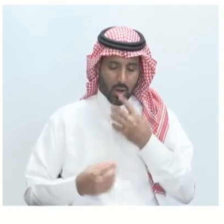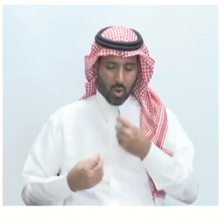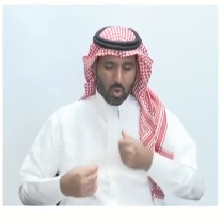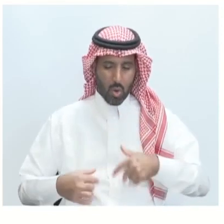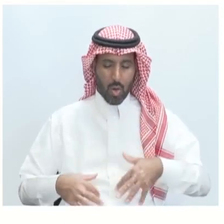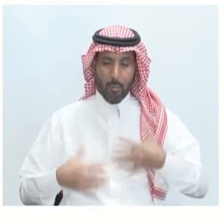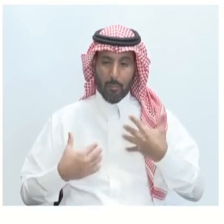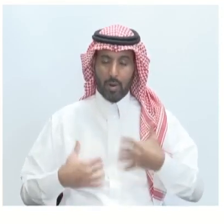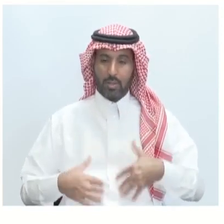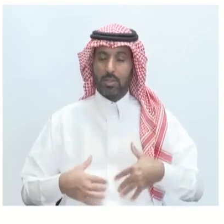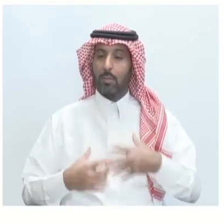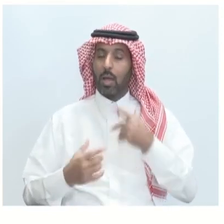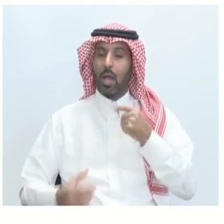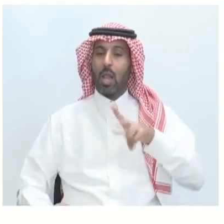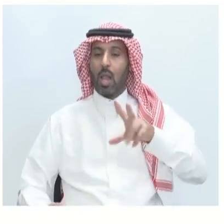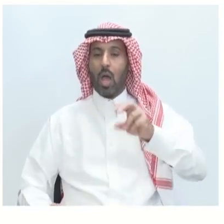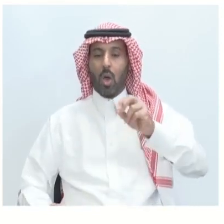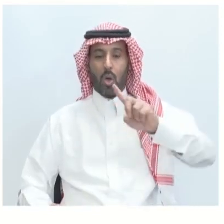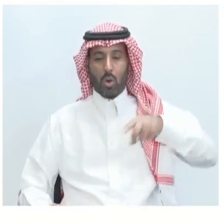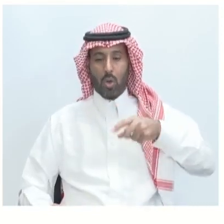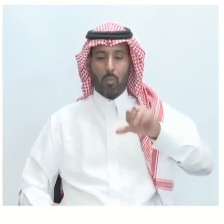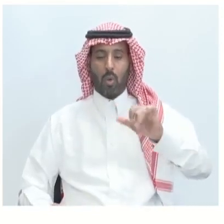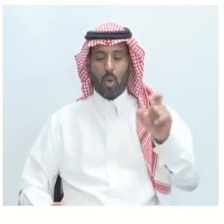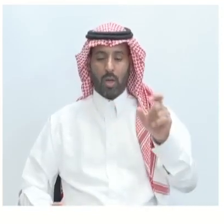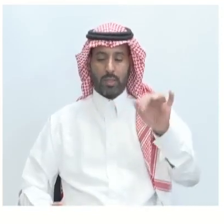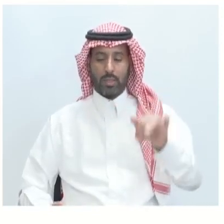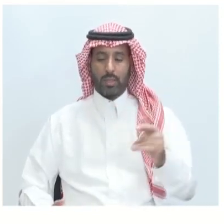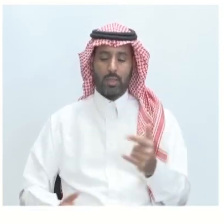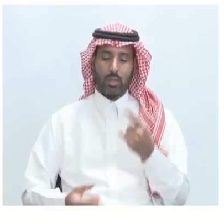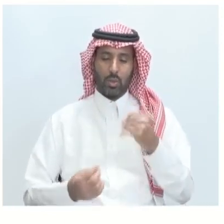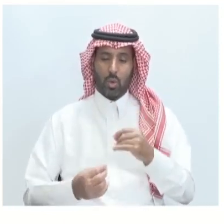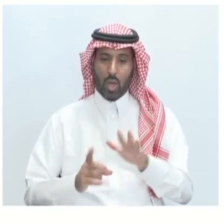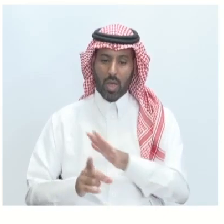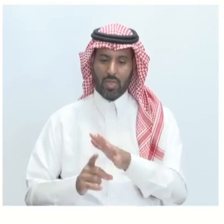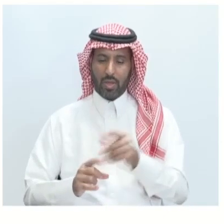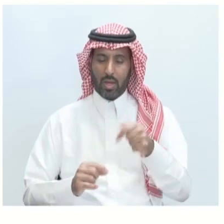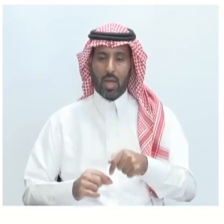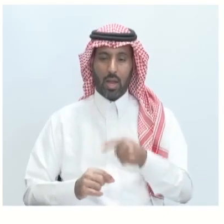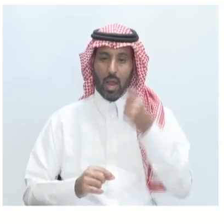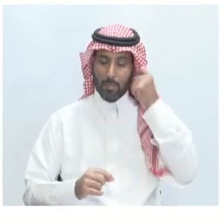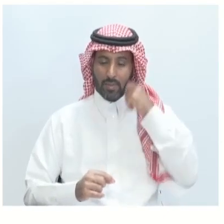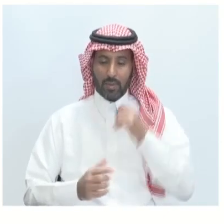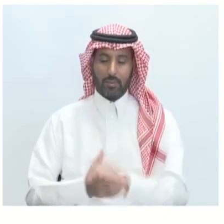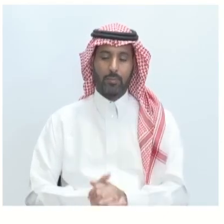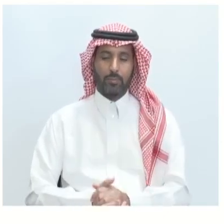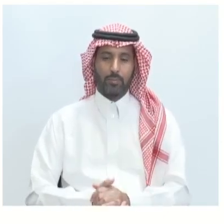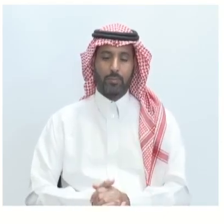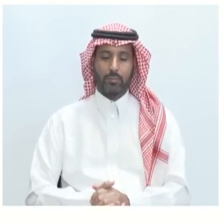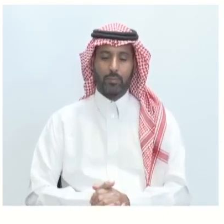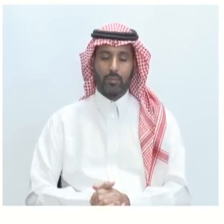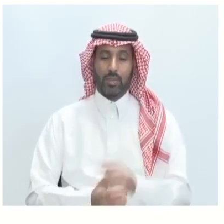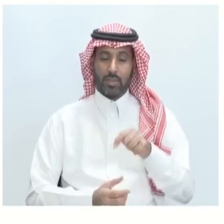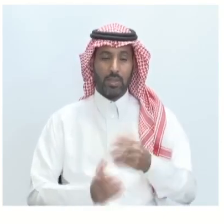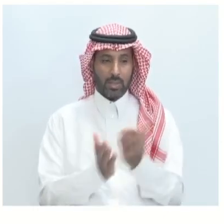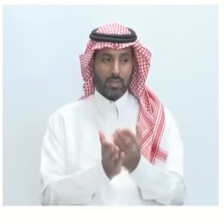ابنائي وبناتي الطلاب يؤثر تاثيرا واضحا على الفتيات اذا ابنائي وبناتي الطلاب في